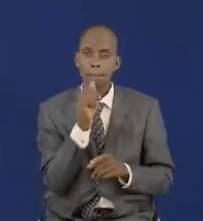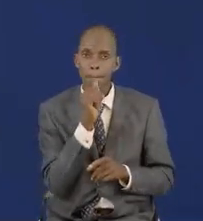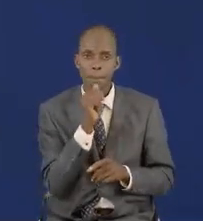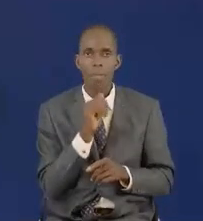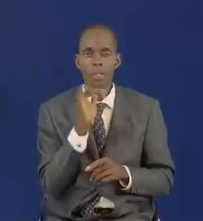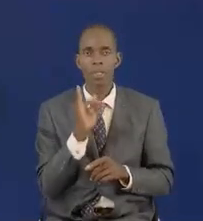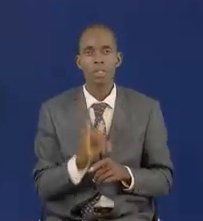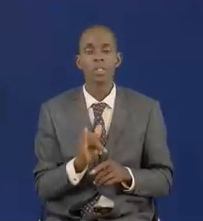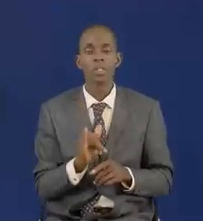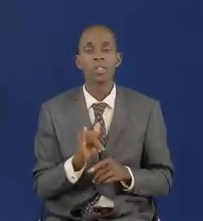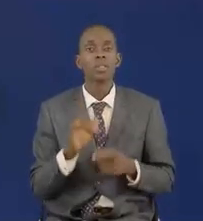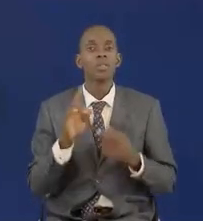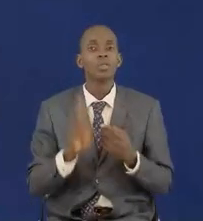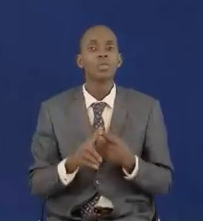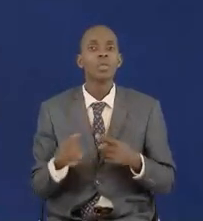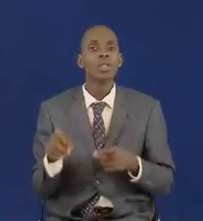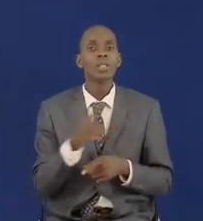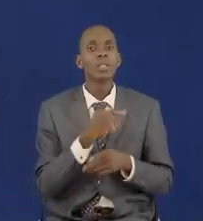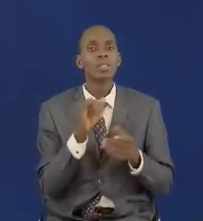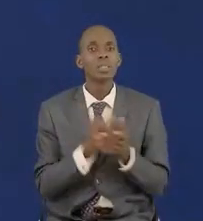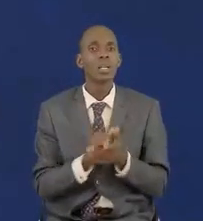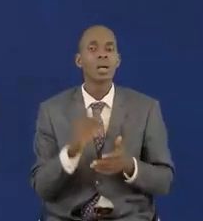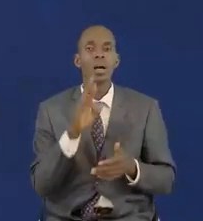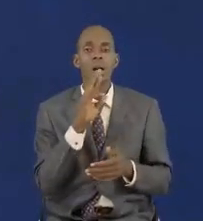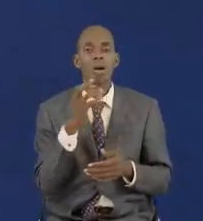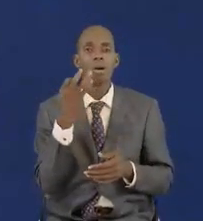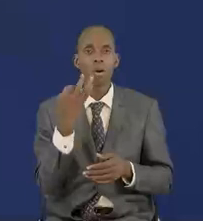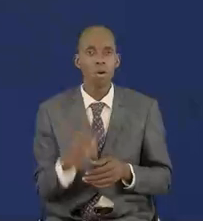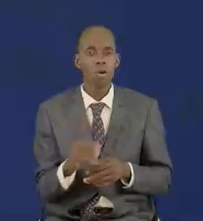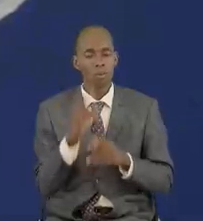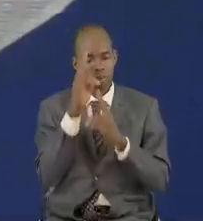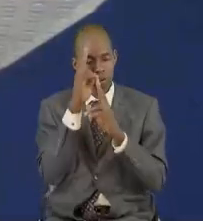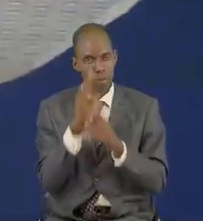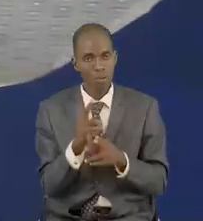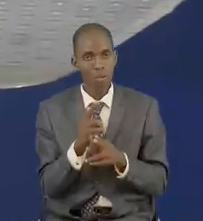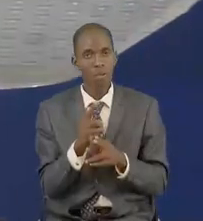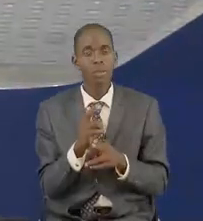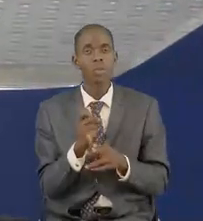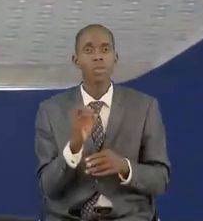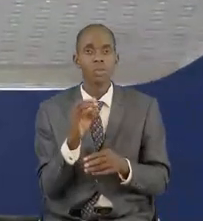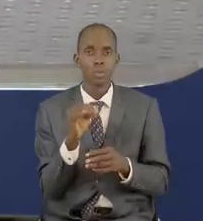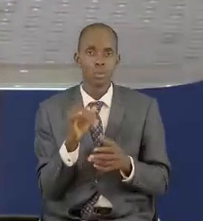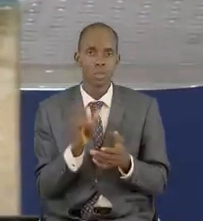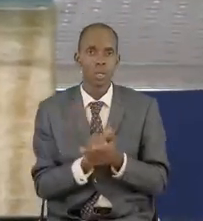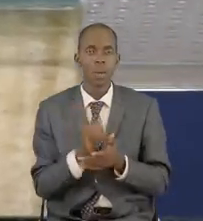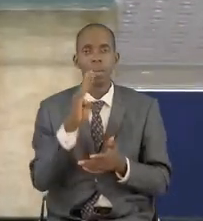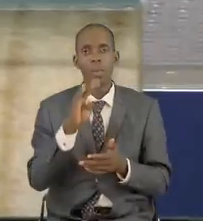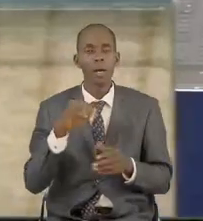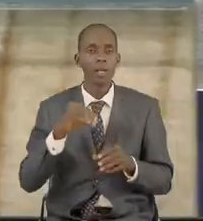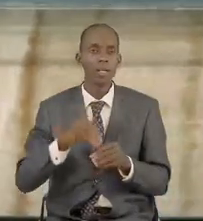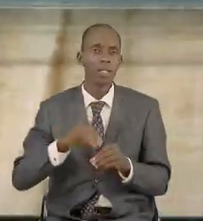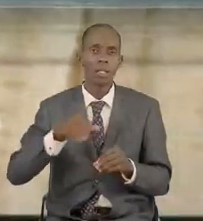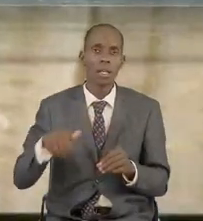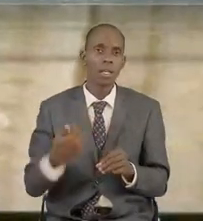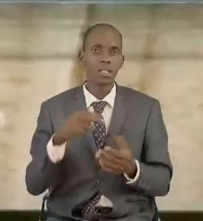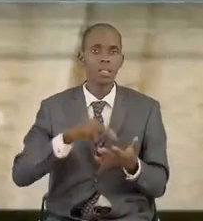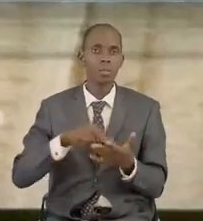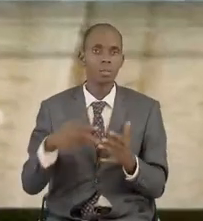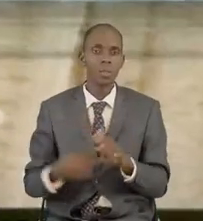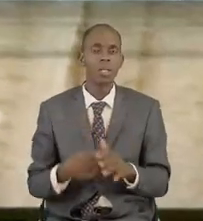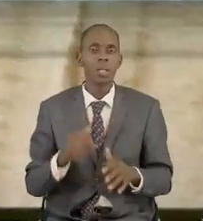laisse poser en particulier à ceux qui sont les plus considérés afin de ne